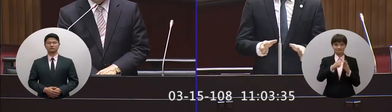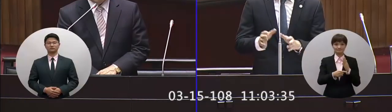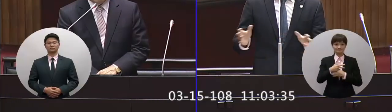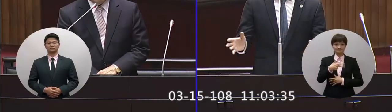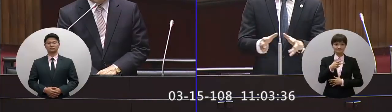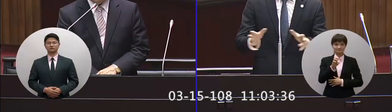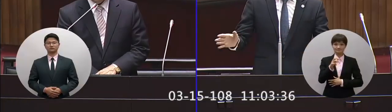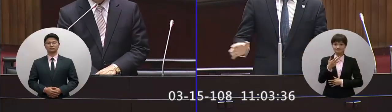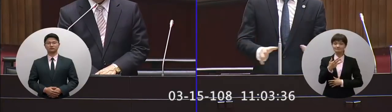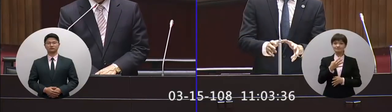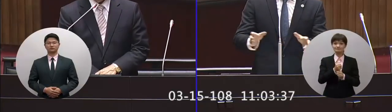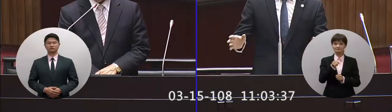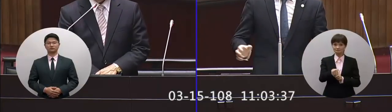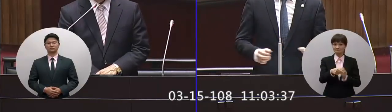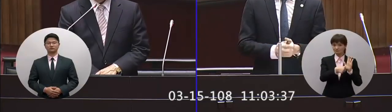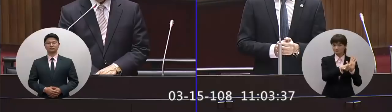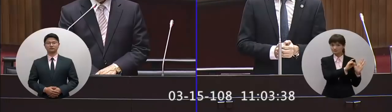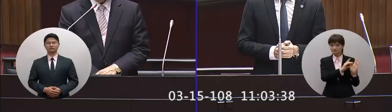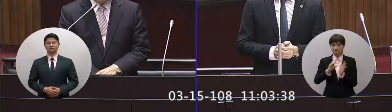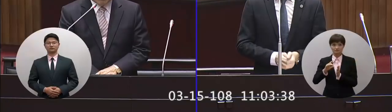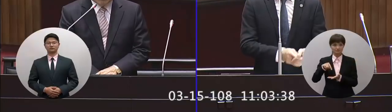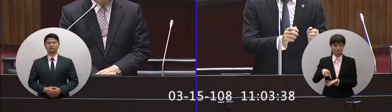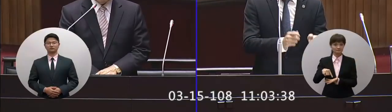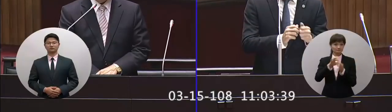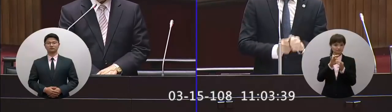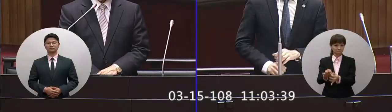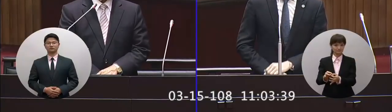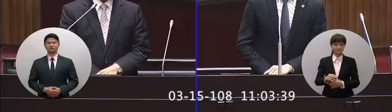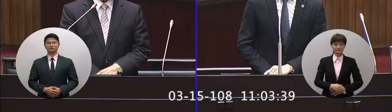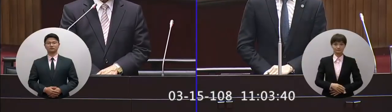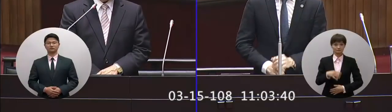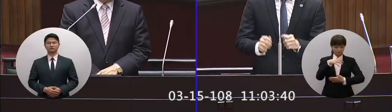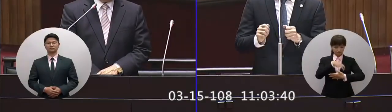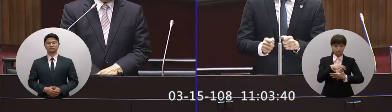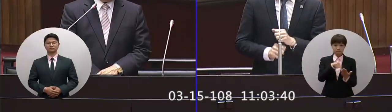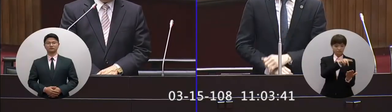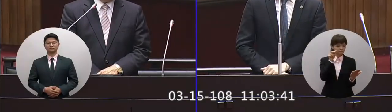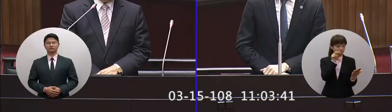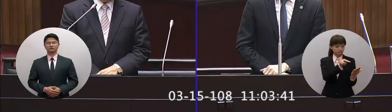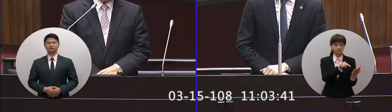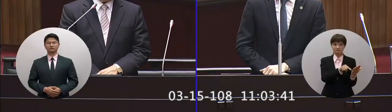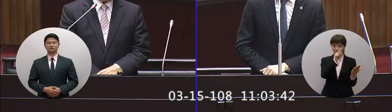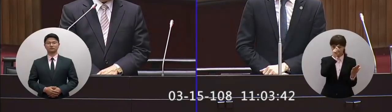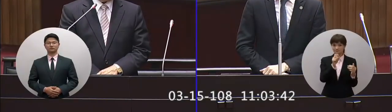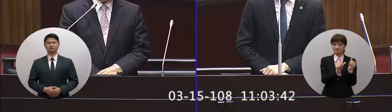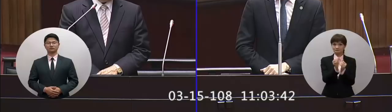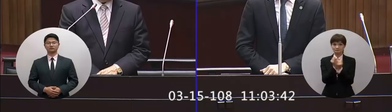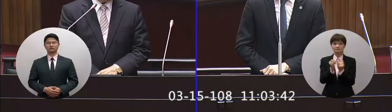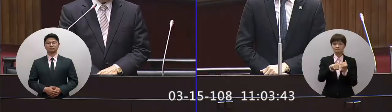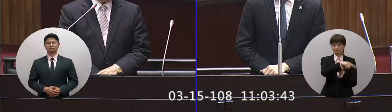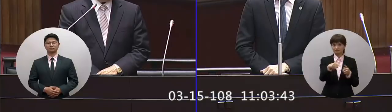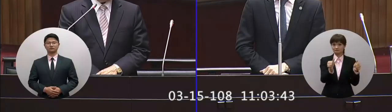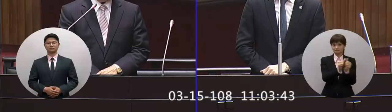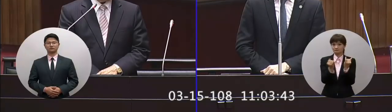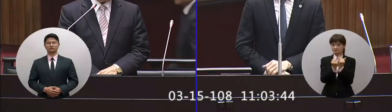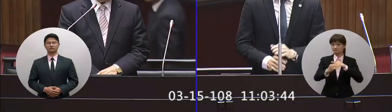避免讲继续谈这个名称争论啦吼，啊，但是内容大家拢有看到，也是要保障这个同性婚姻的这